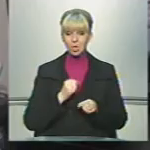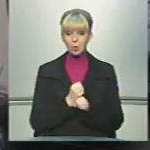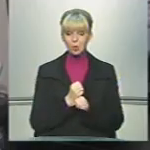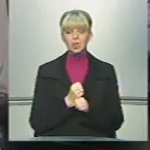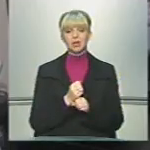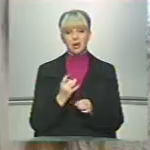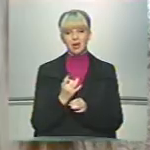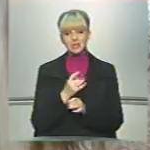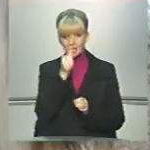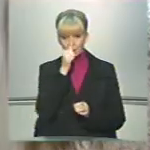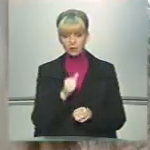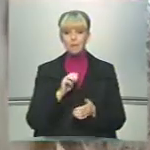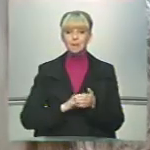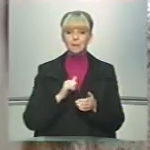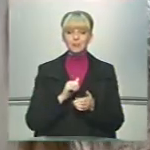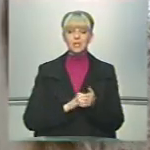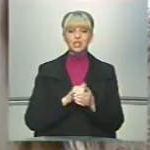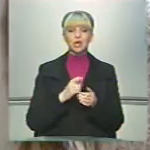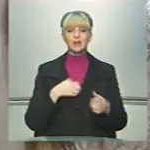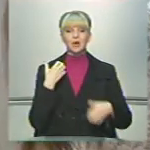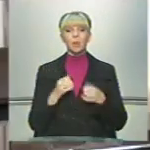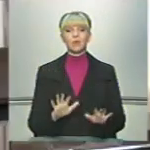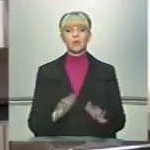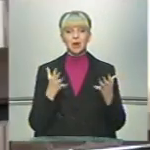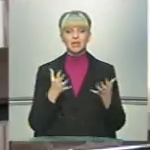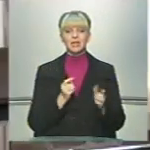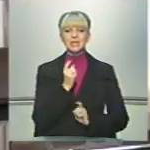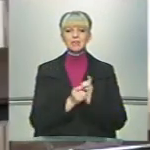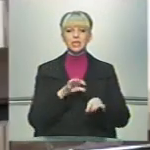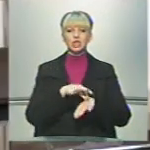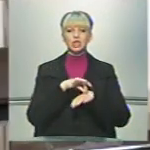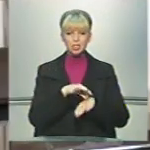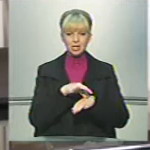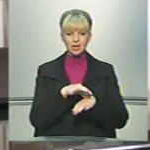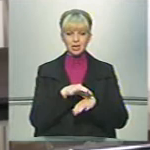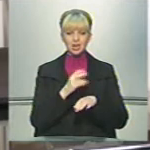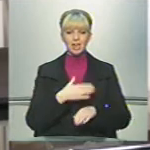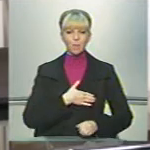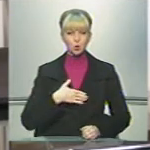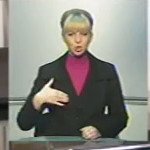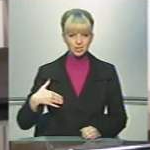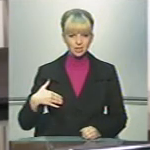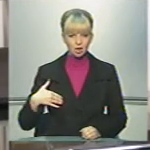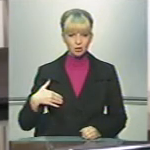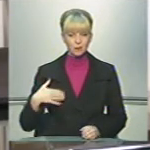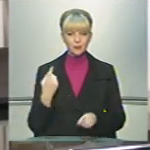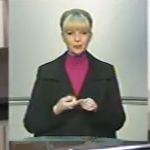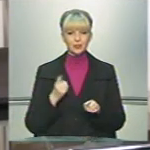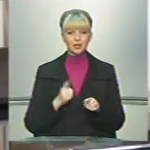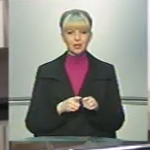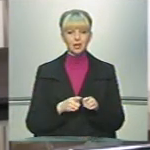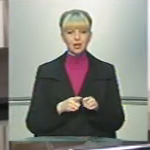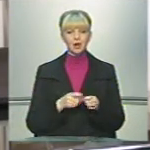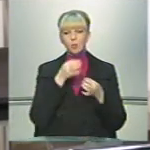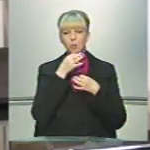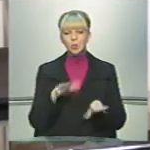робити раз на місяць. Привід для хвилювання є у разі… Зміна шкіри на молочній залозі, це